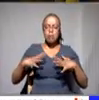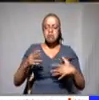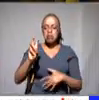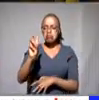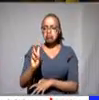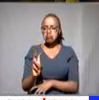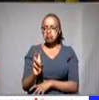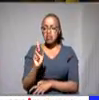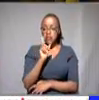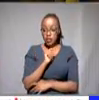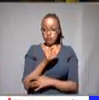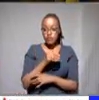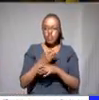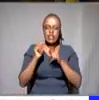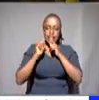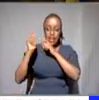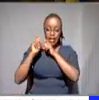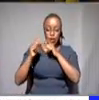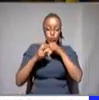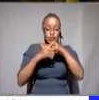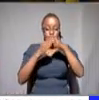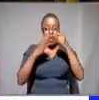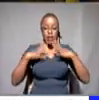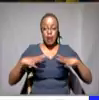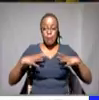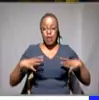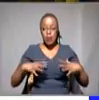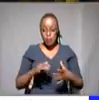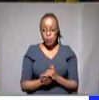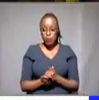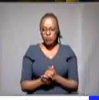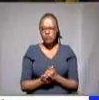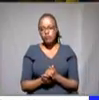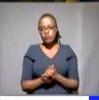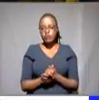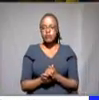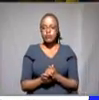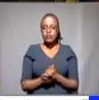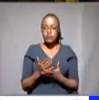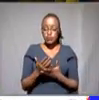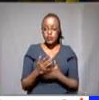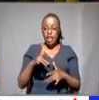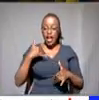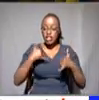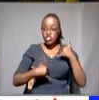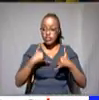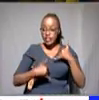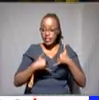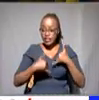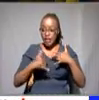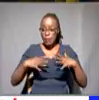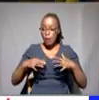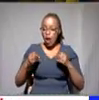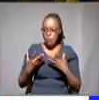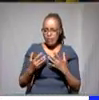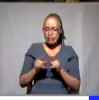makuĩte. Senegal nĩ andũ 90 andũ 79. Kũrĩ bũrũri wa Algeria, gũkũ onakuo nĩ magũmĩirwo